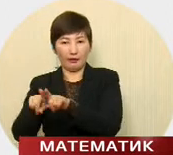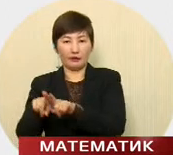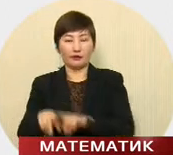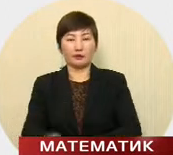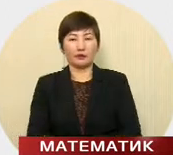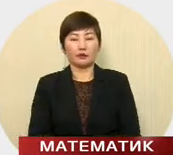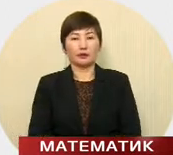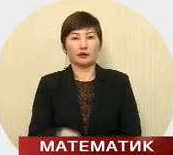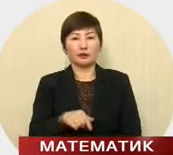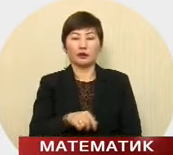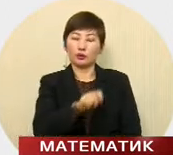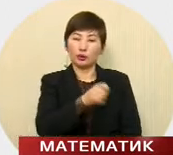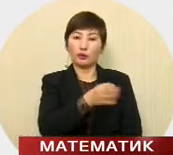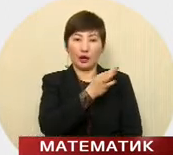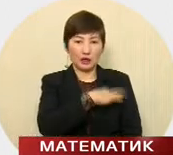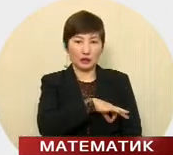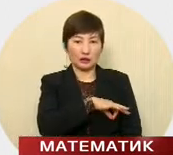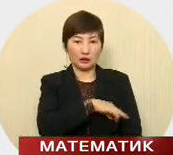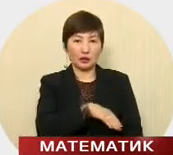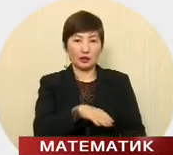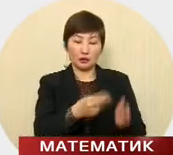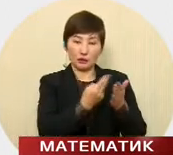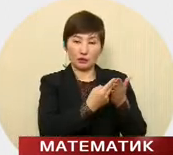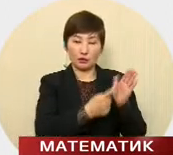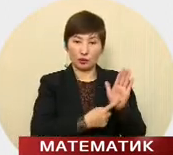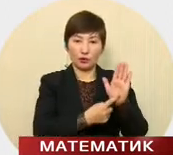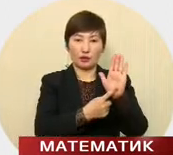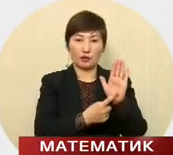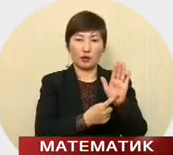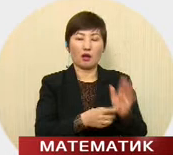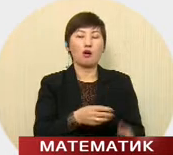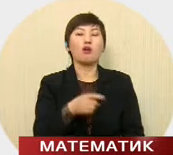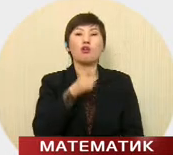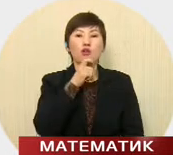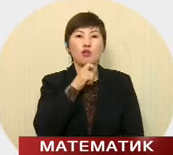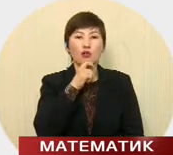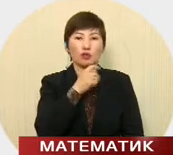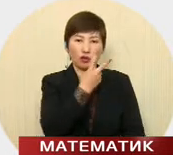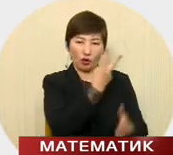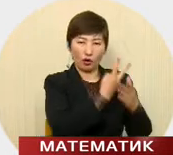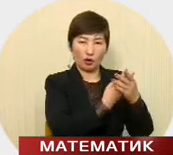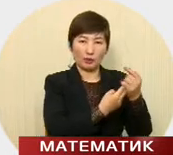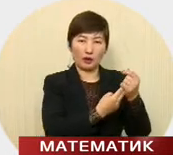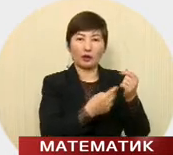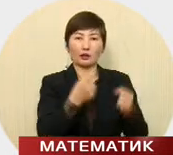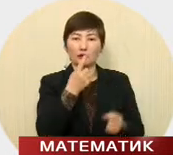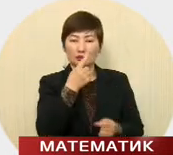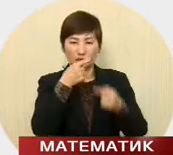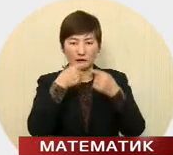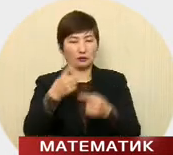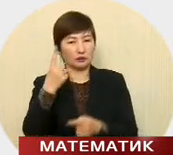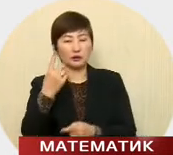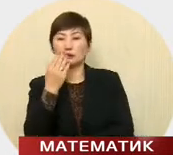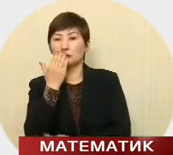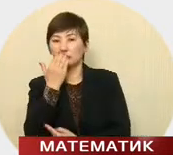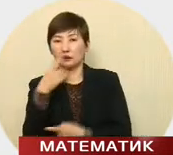байна. За энэ түлхүүрийг ашиглаад пиктограмаа байгуулбал хөх өнгийн савтай цэцэг маань 2 ширхэг байгаа учраас 1 цэцэгний